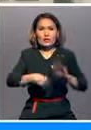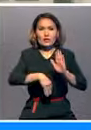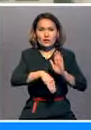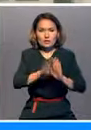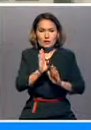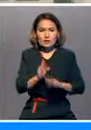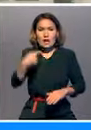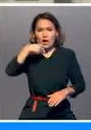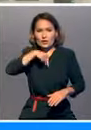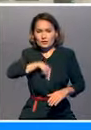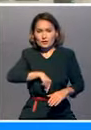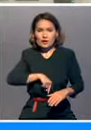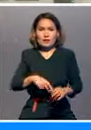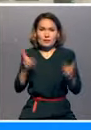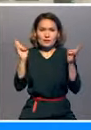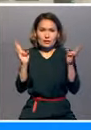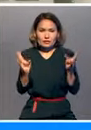оның іш қуысына зақым келмеген,